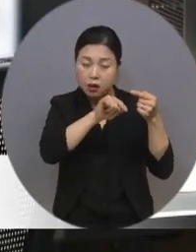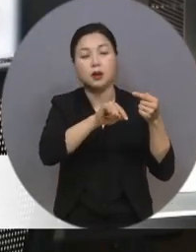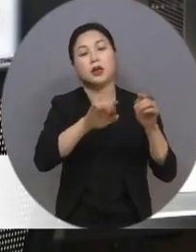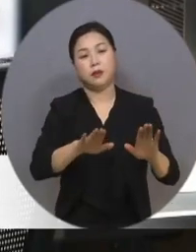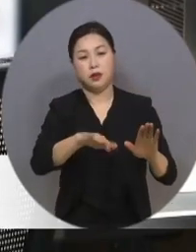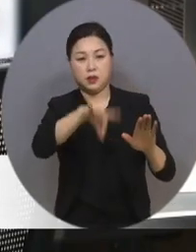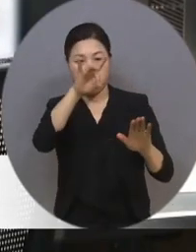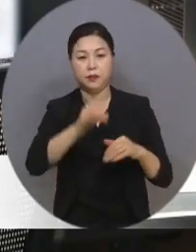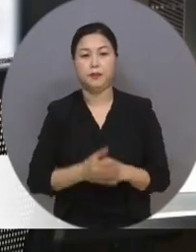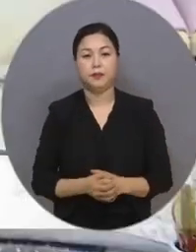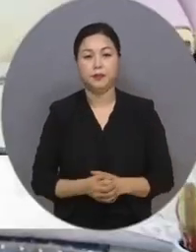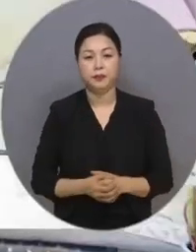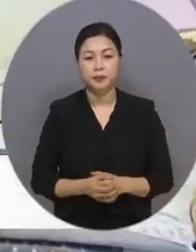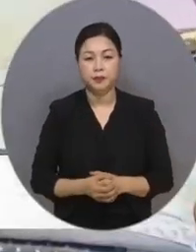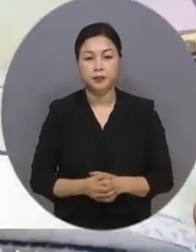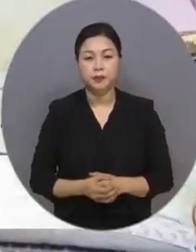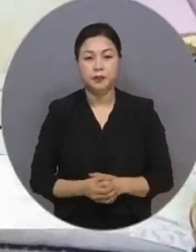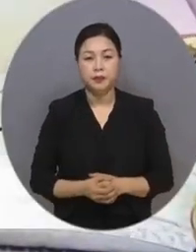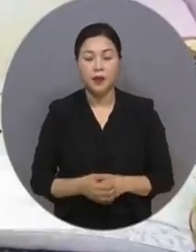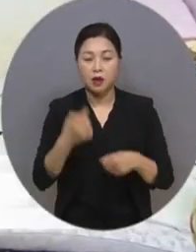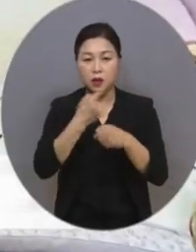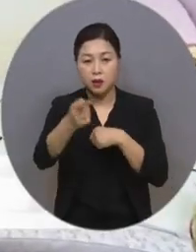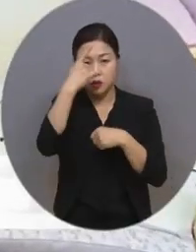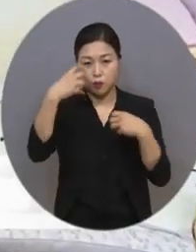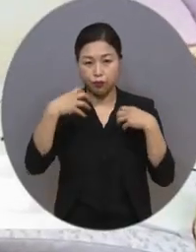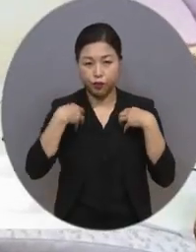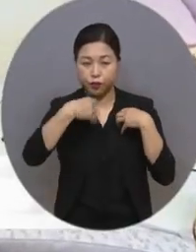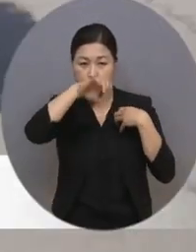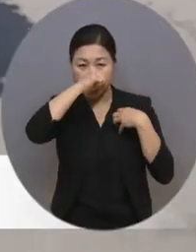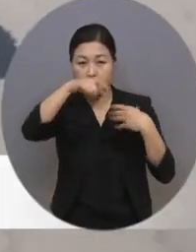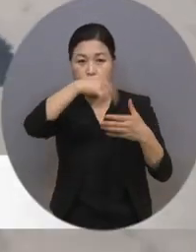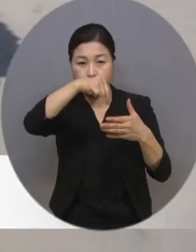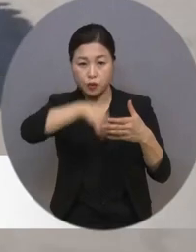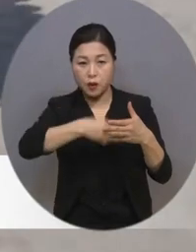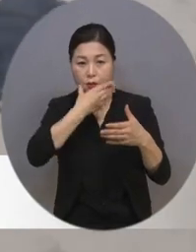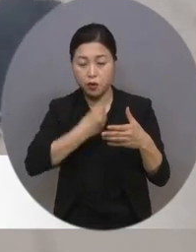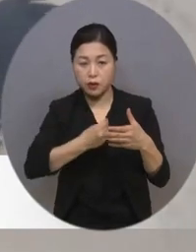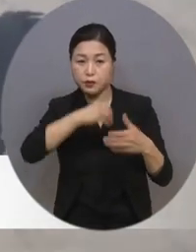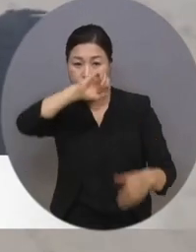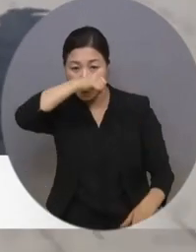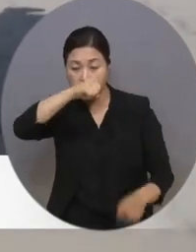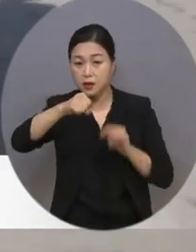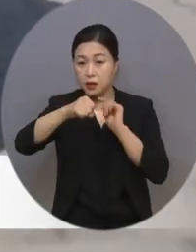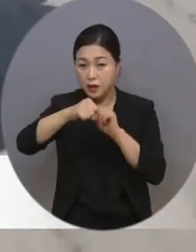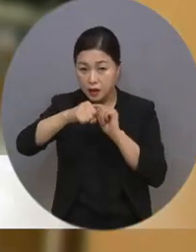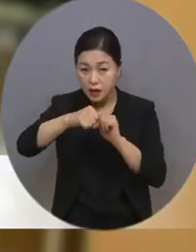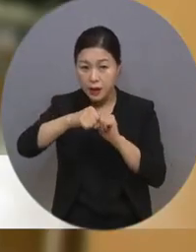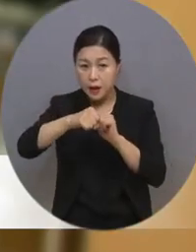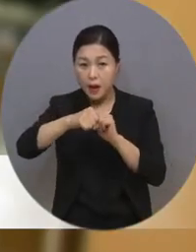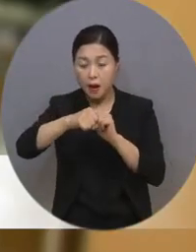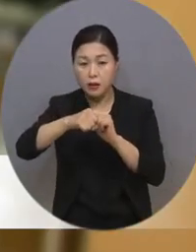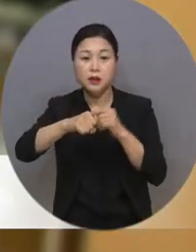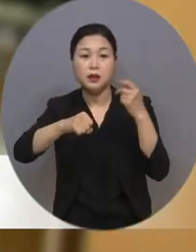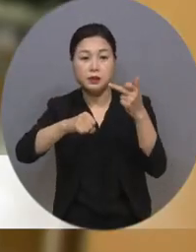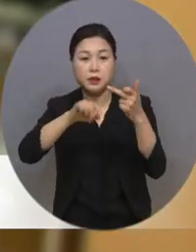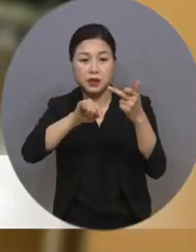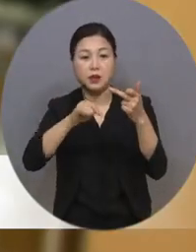이번이 처음입니다 내년도 정부 전체 예상 가운데 복지부 예산이 차지하는 비중은